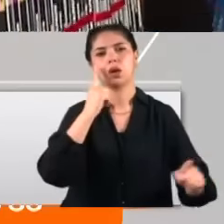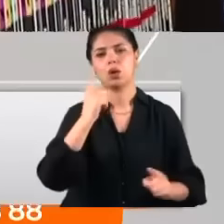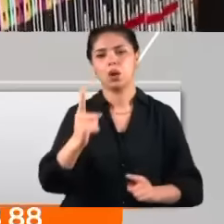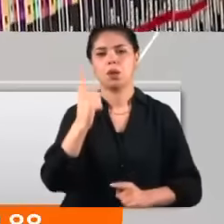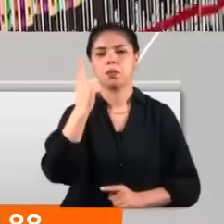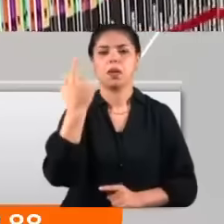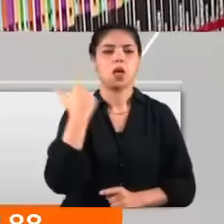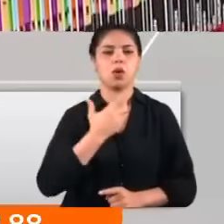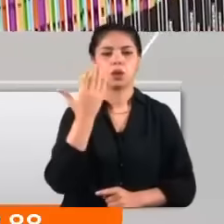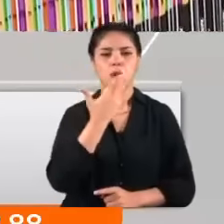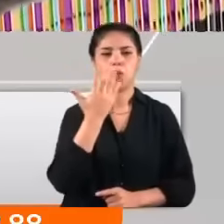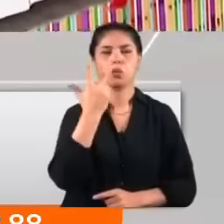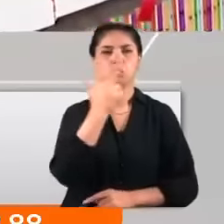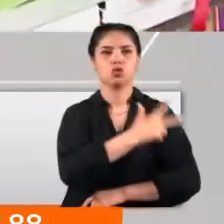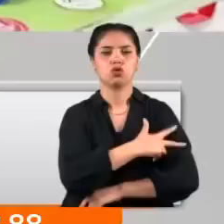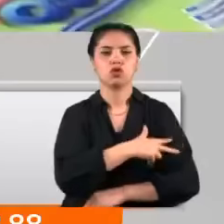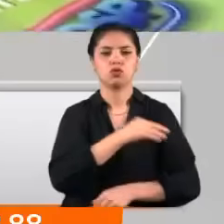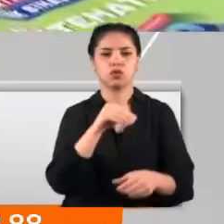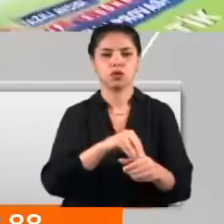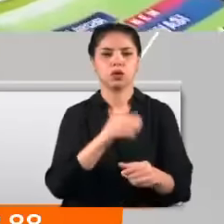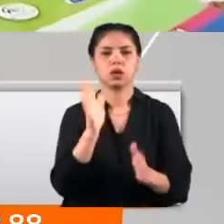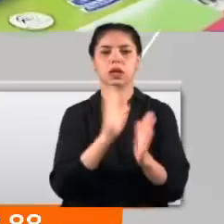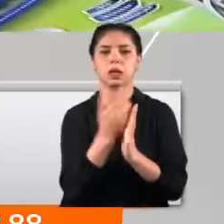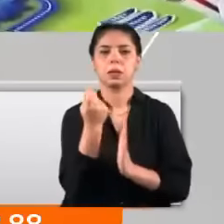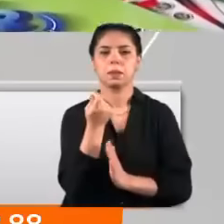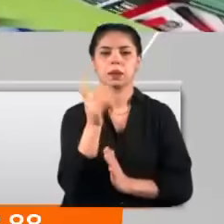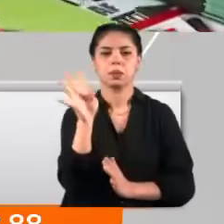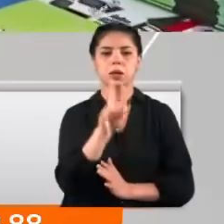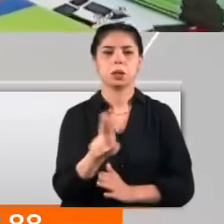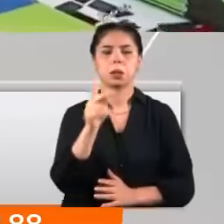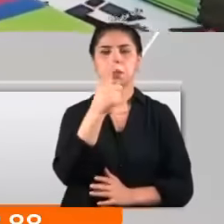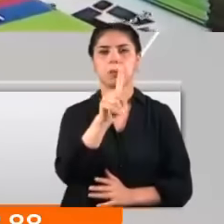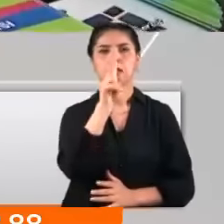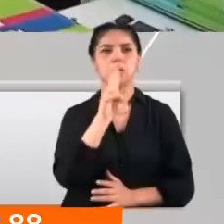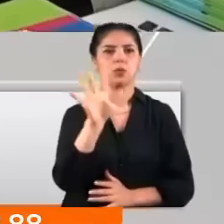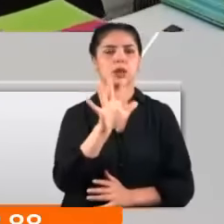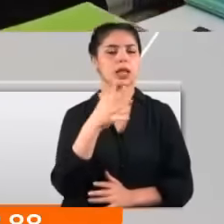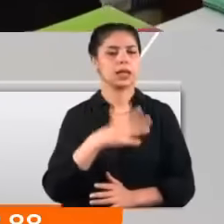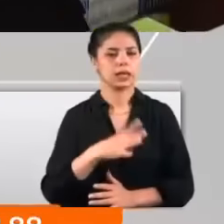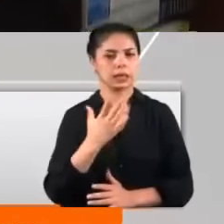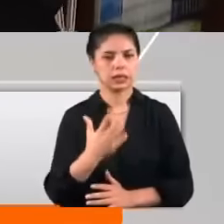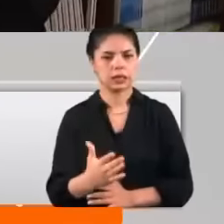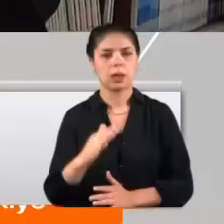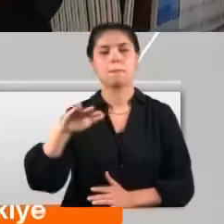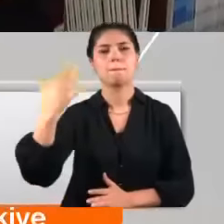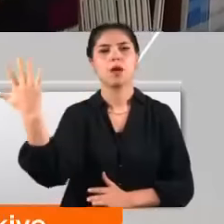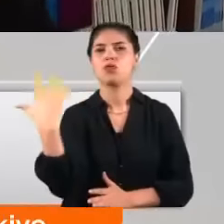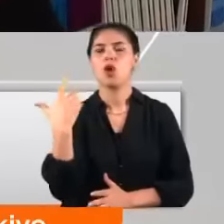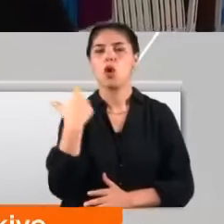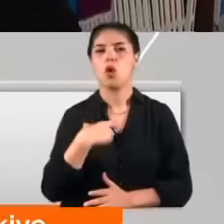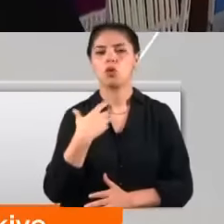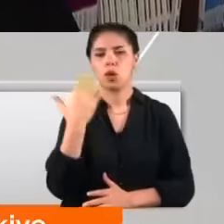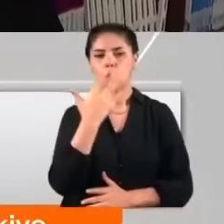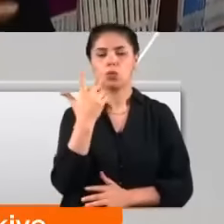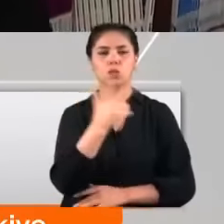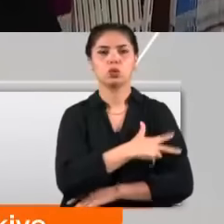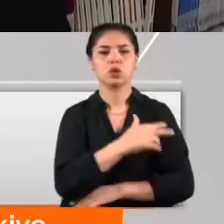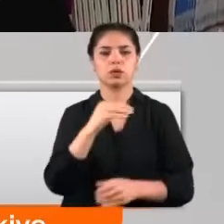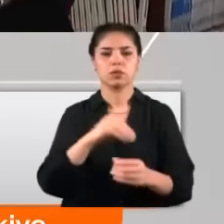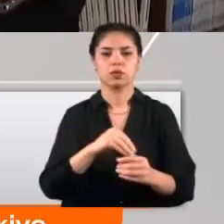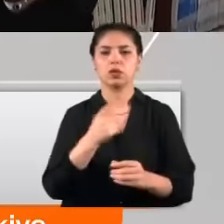bir özel okul 3. sınıf için kitap ücreti 47.250 lira istiyor. Diğer bir özel okulsa 3. sınıf